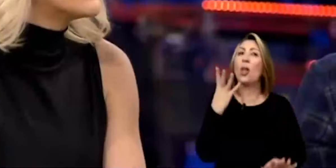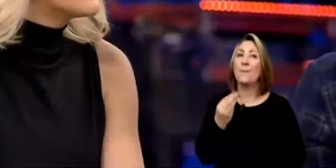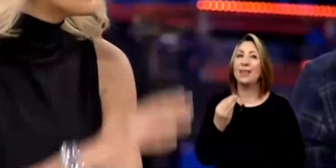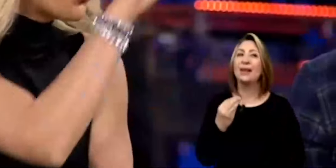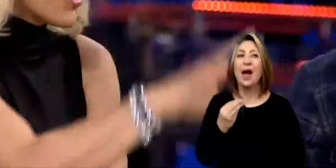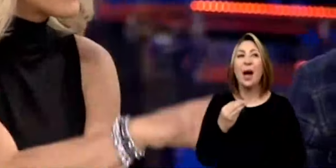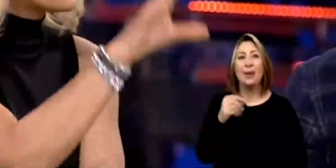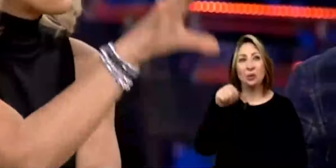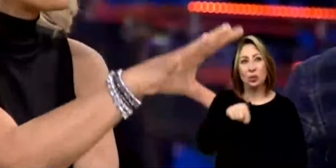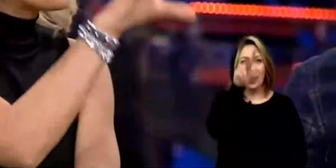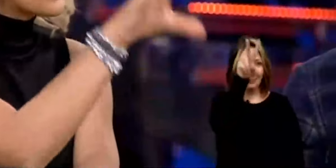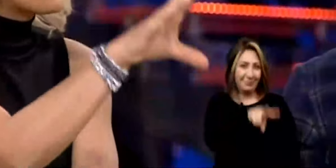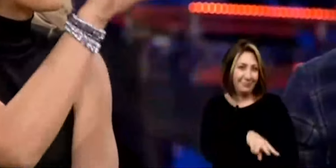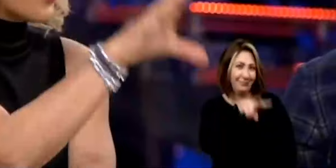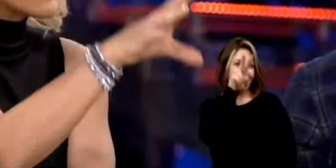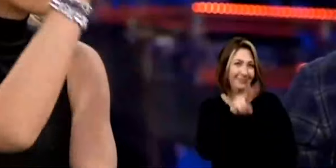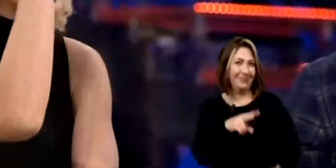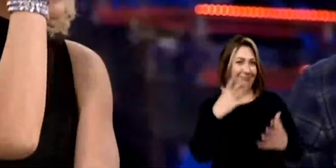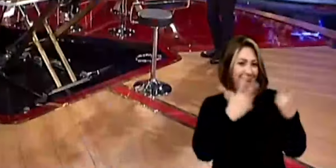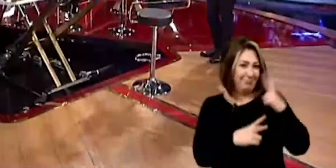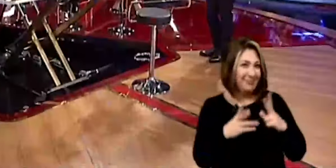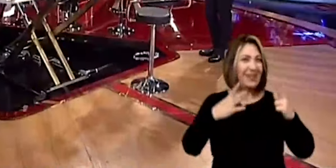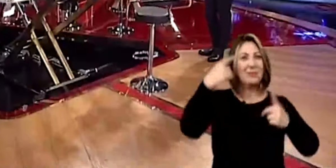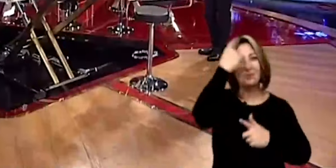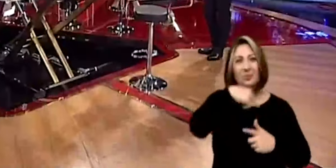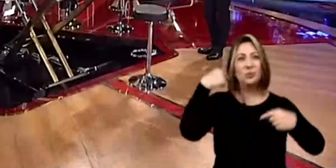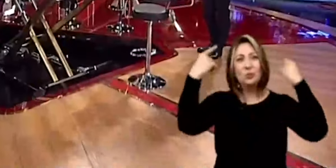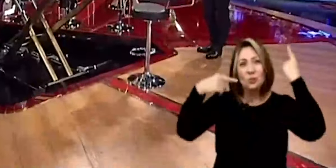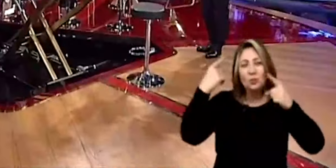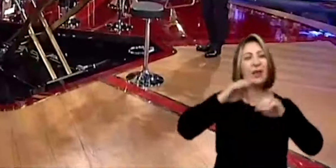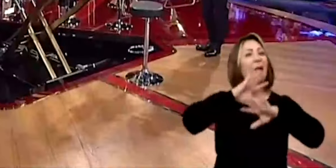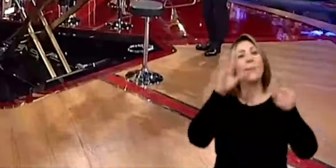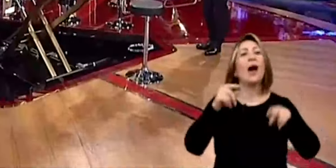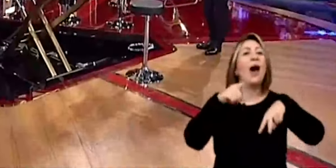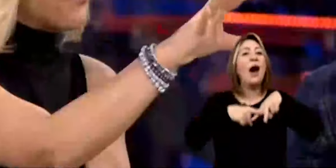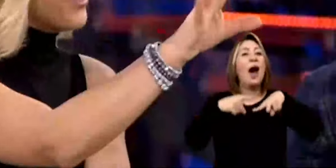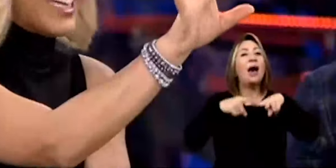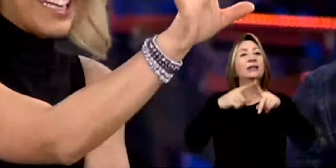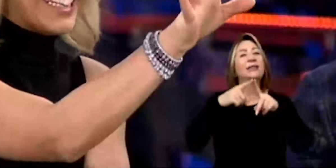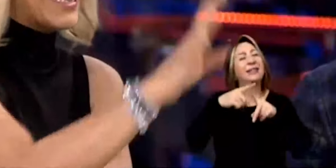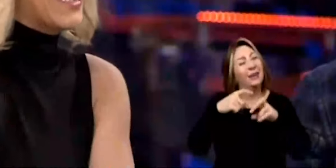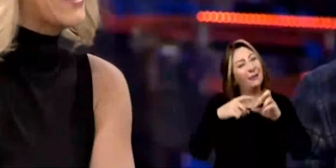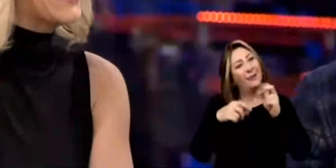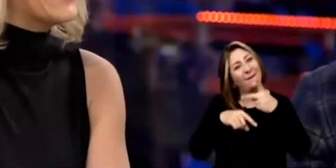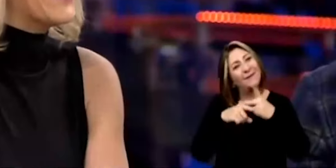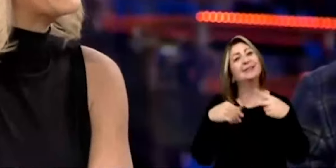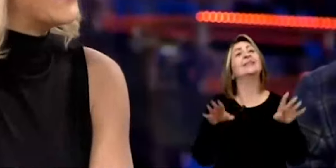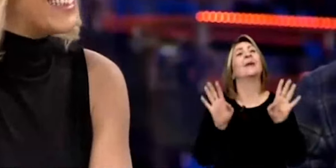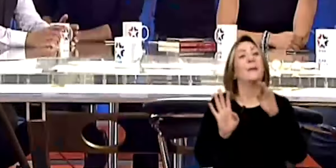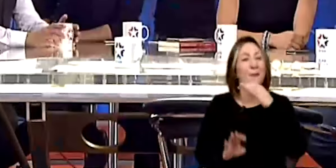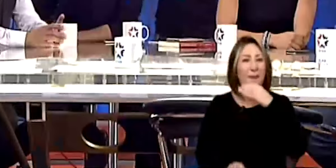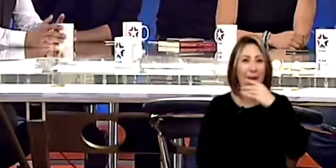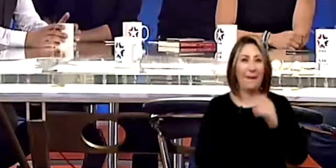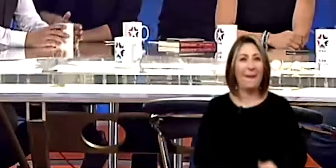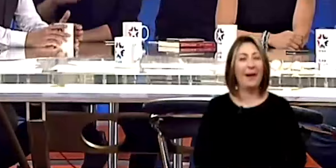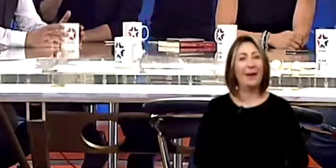ama şu anki görünüş, yapı, tarz, düşünce tarzı asla andropoz değil. Stüdyonun kapısında. Değil.